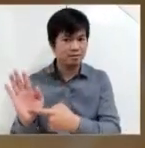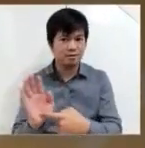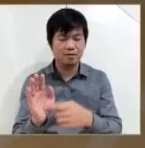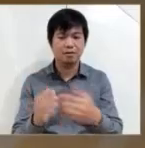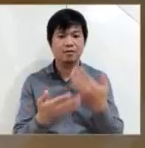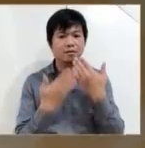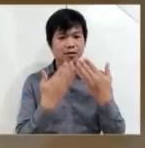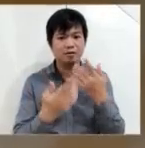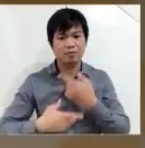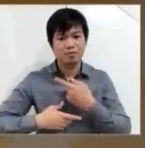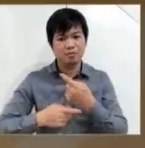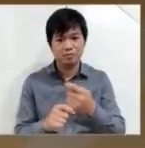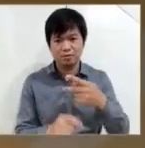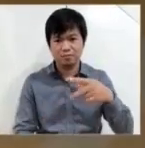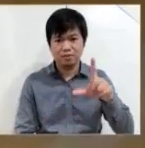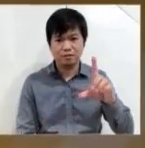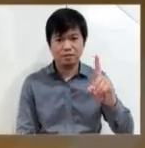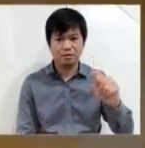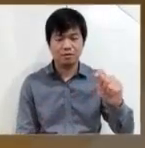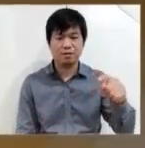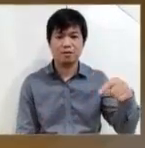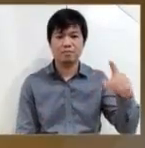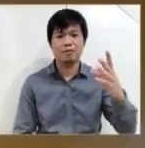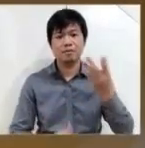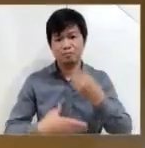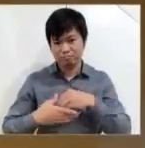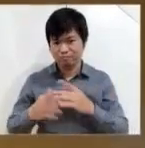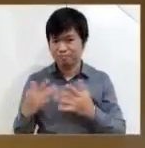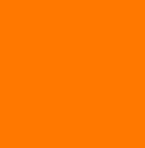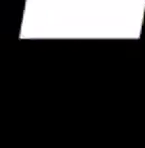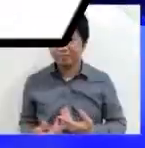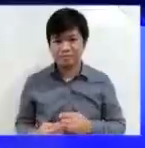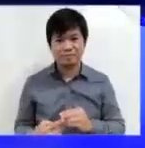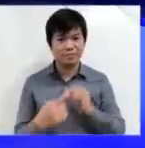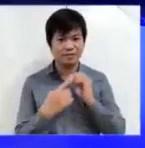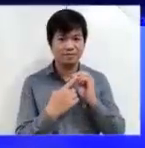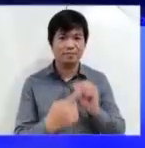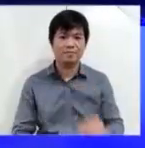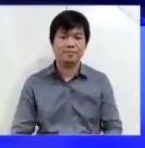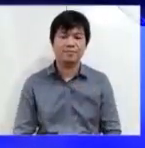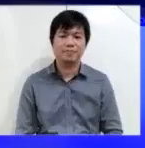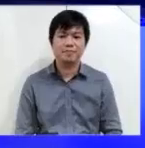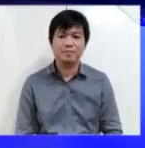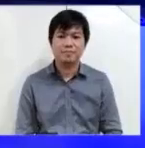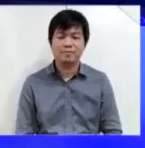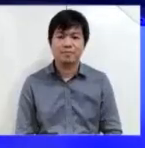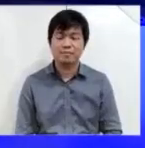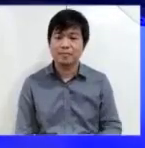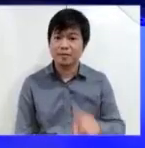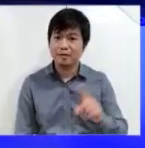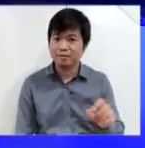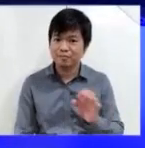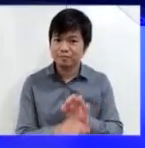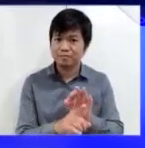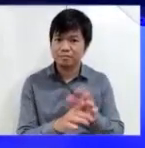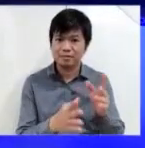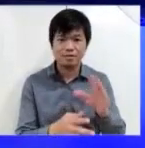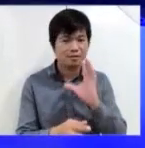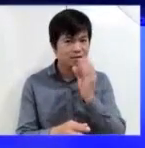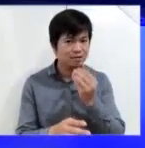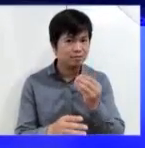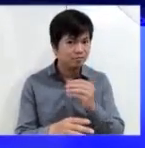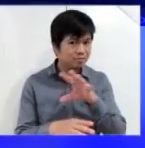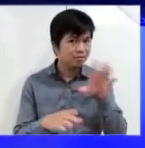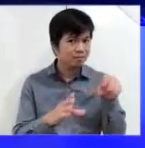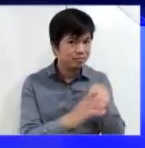you will always have a special place in my heart. Till next time." Ang tanong ngayon ng maraming fans, sino ang papasok na opposite hitter